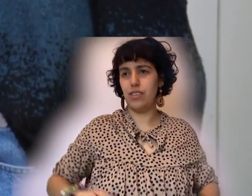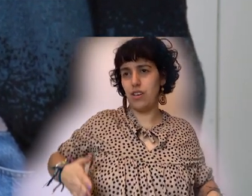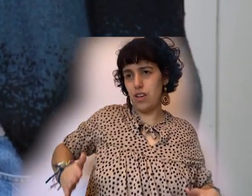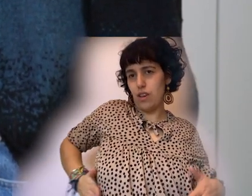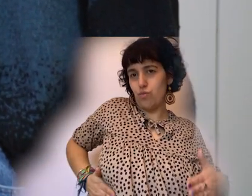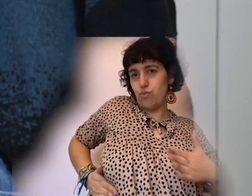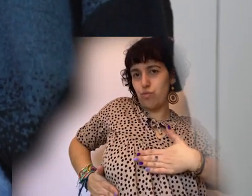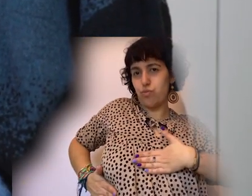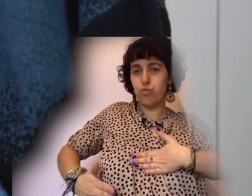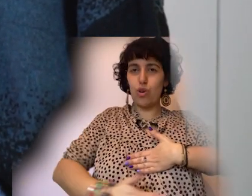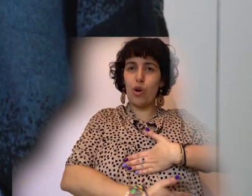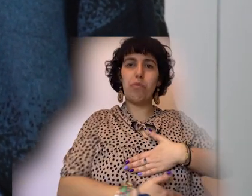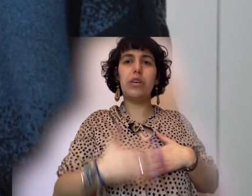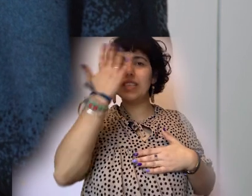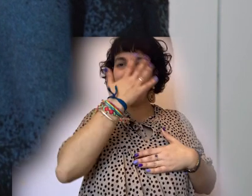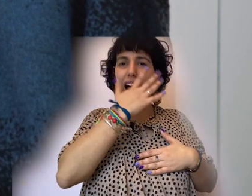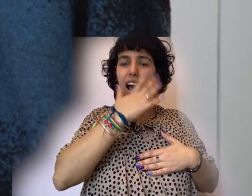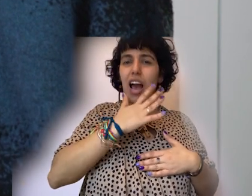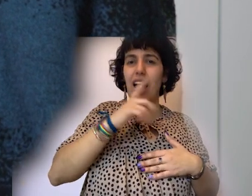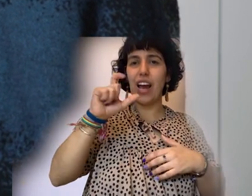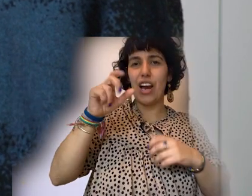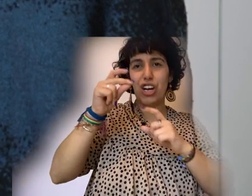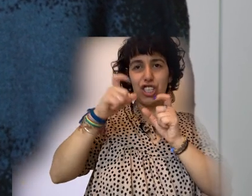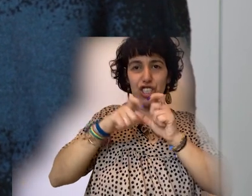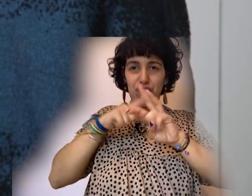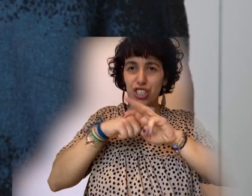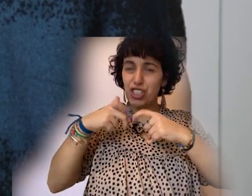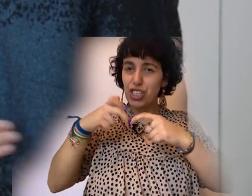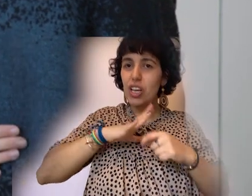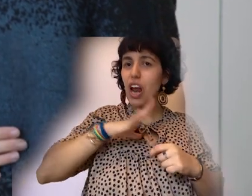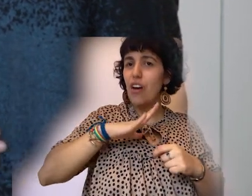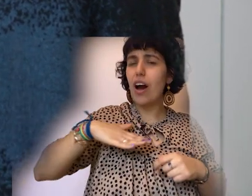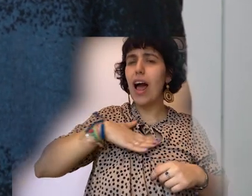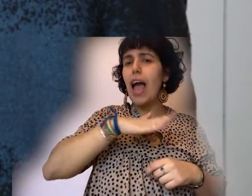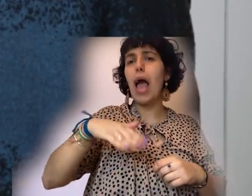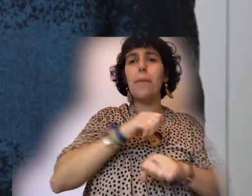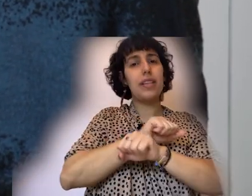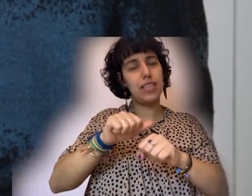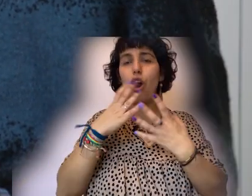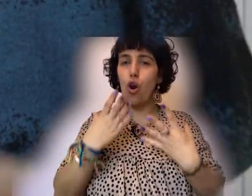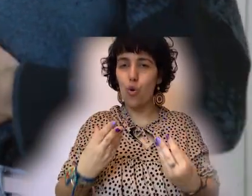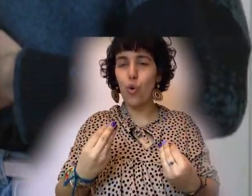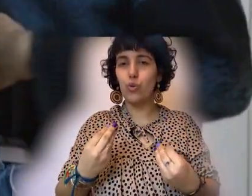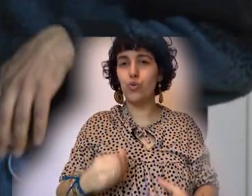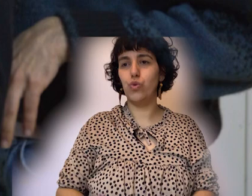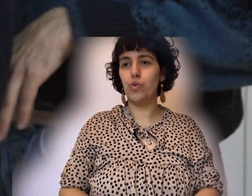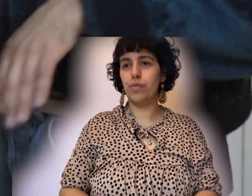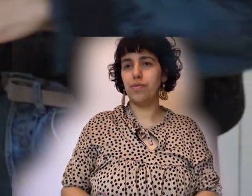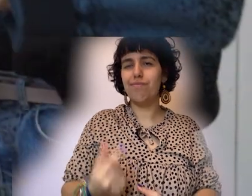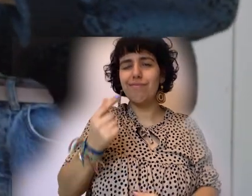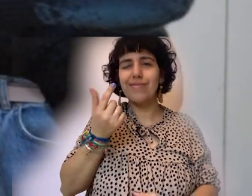bilen bir dövüşçü değilse herhangi bir ufak dokunuşta bile nefes kesici için onu zorlayabilir o yüzden